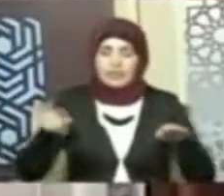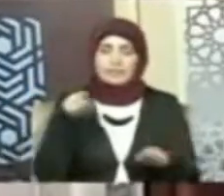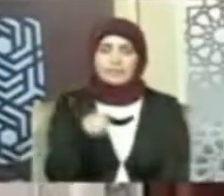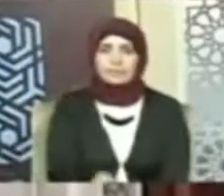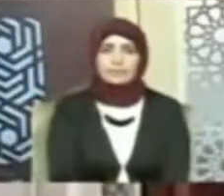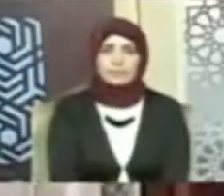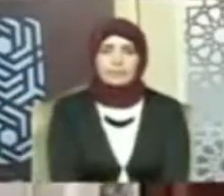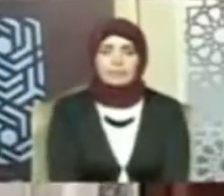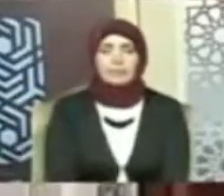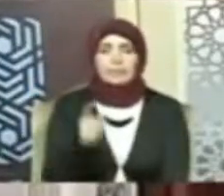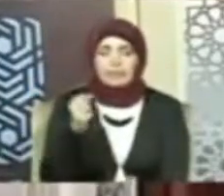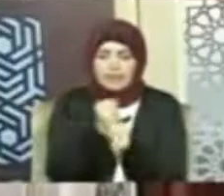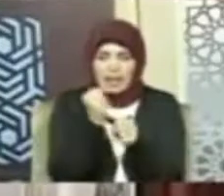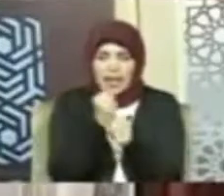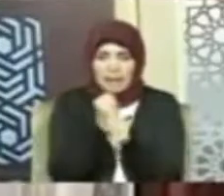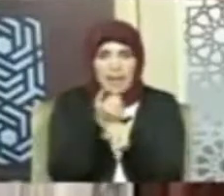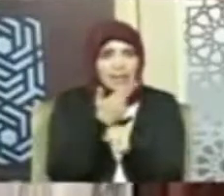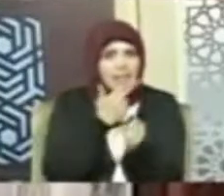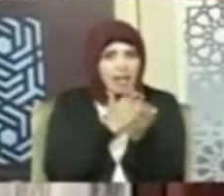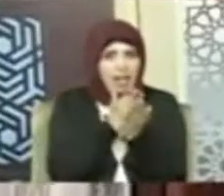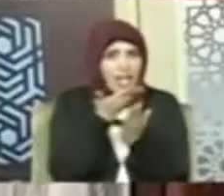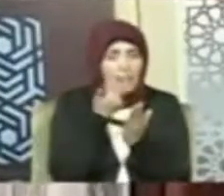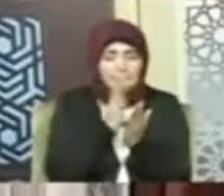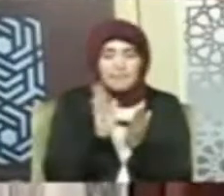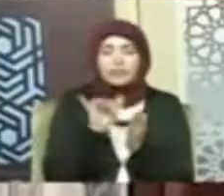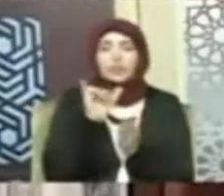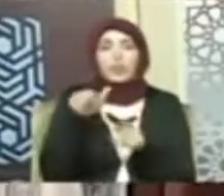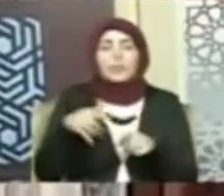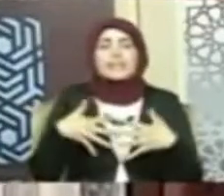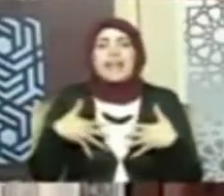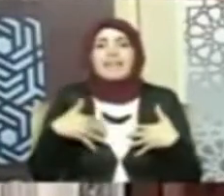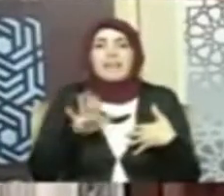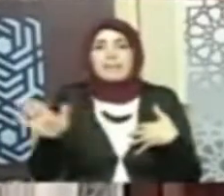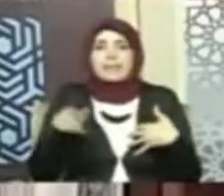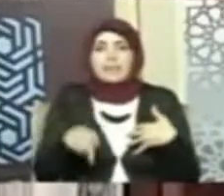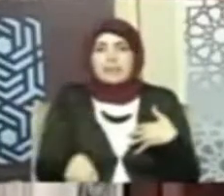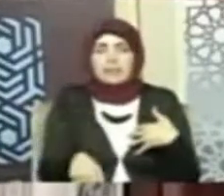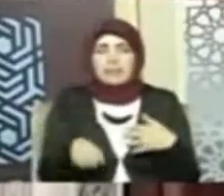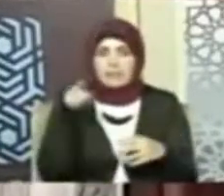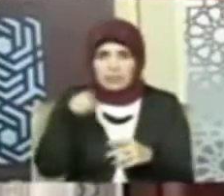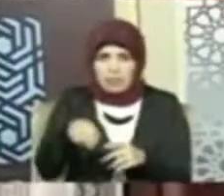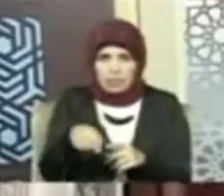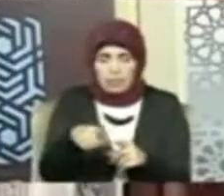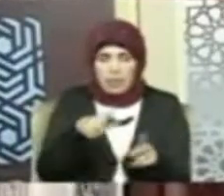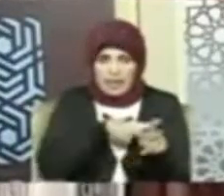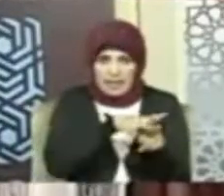إليهم أعمالهم فيها وهم فيها لا يبخسون